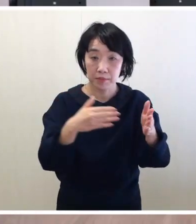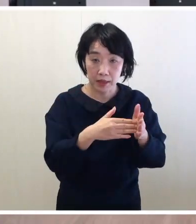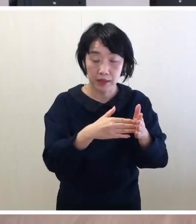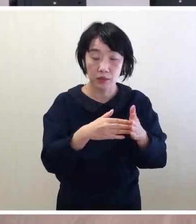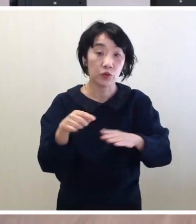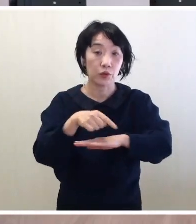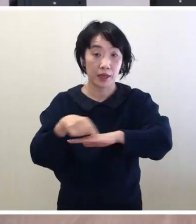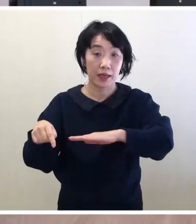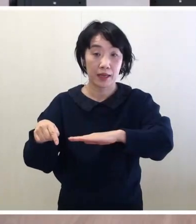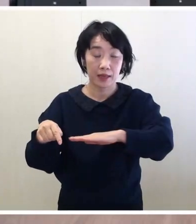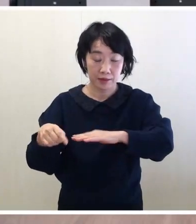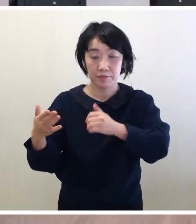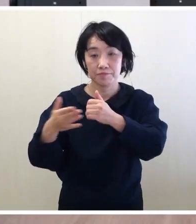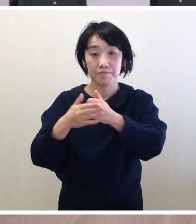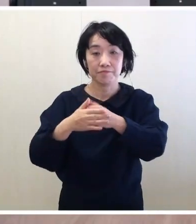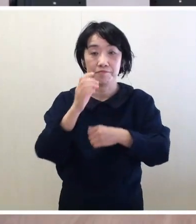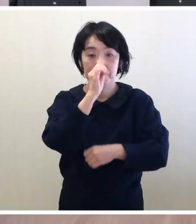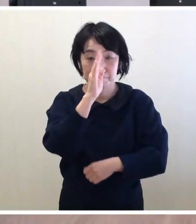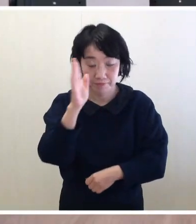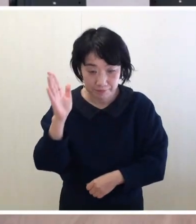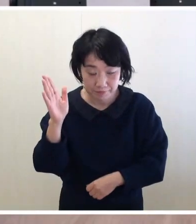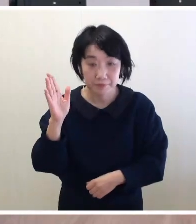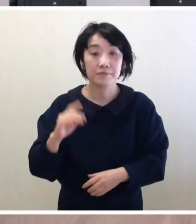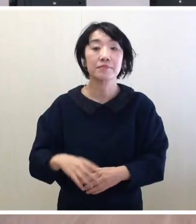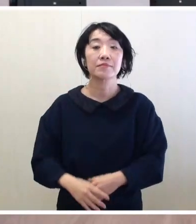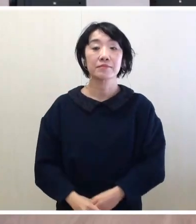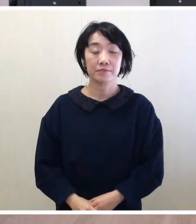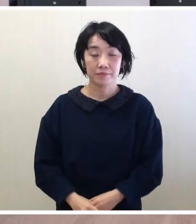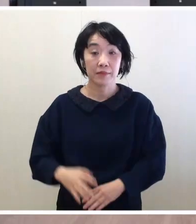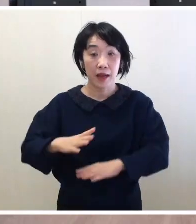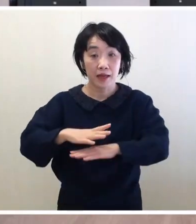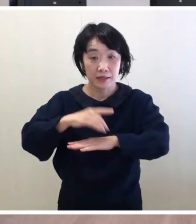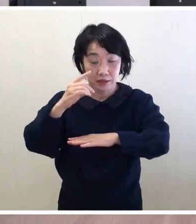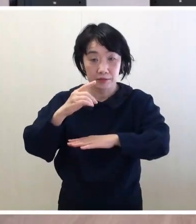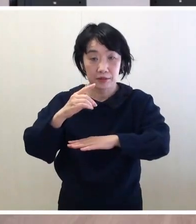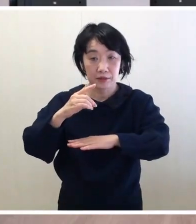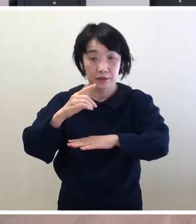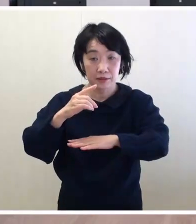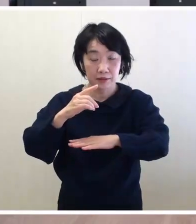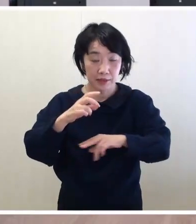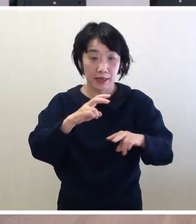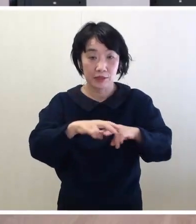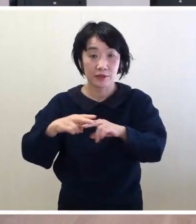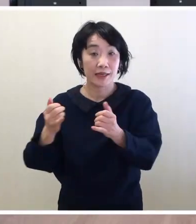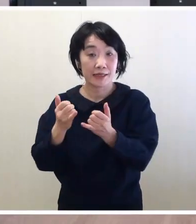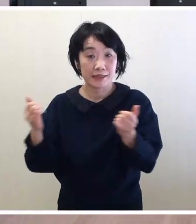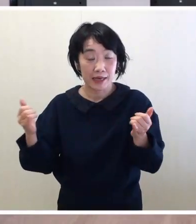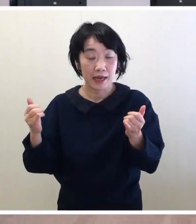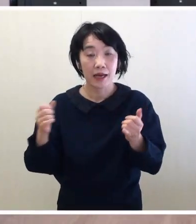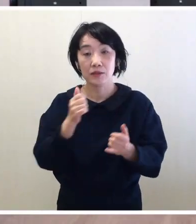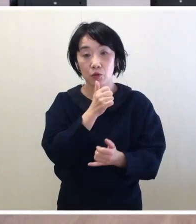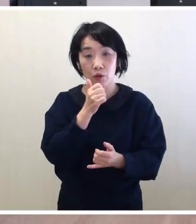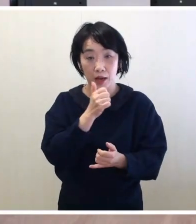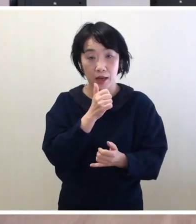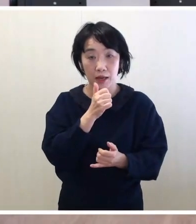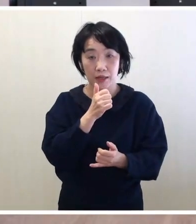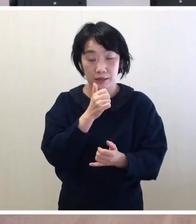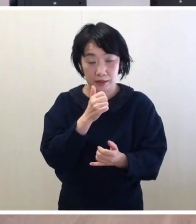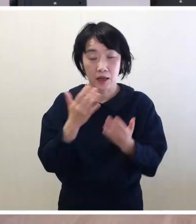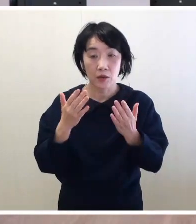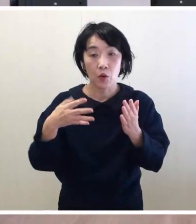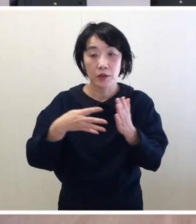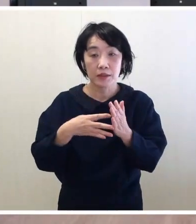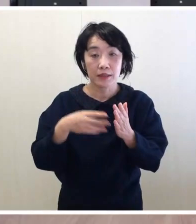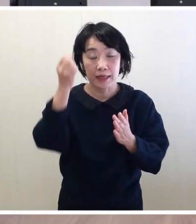時までの約45分間を予定をしておりますので、ご協力よろしくお願いいたします。はじめに会見出席者をご紹介いたします